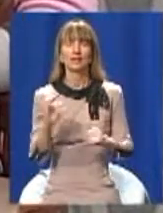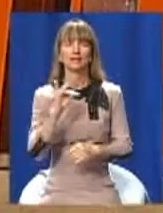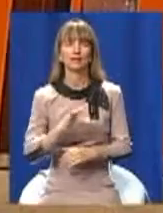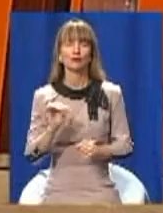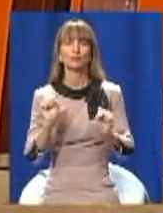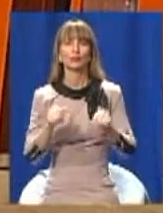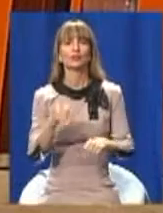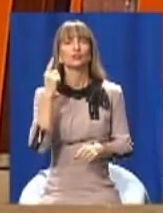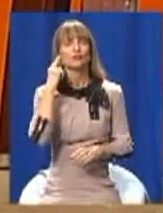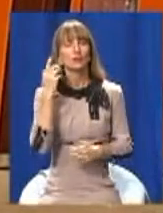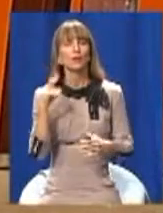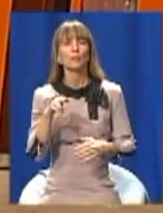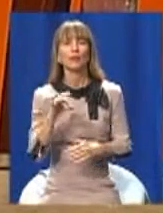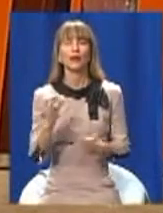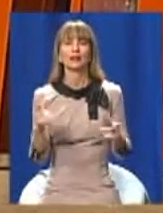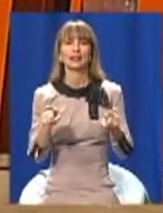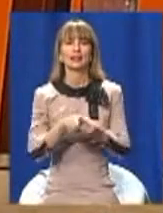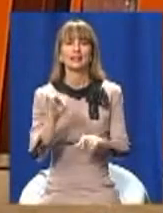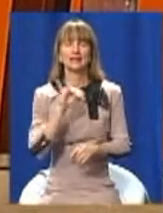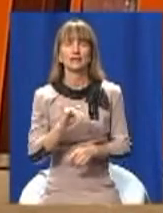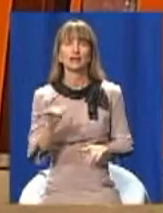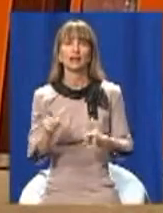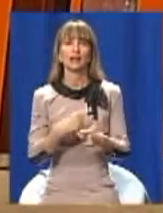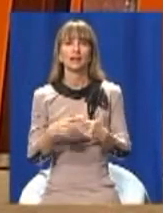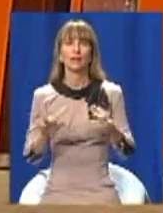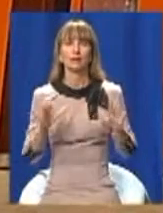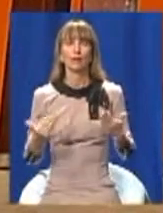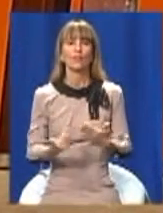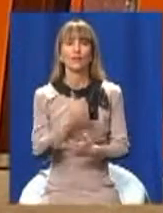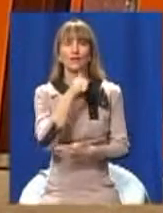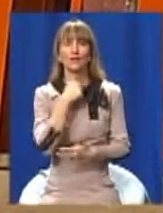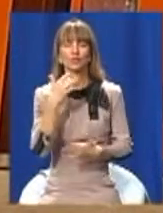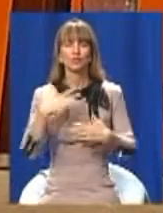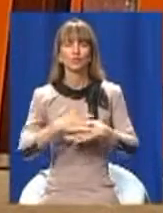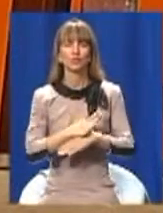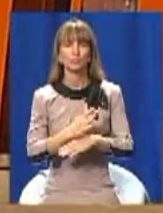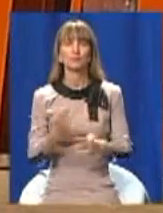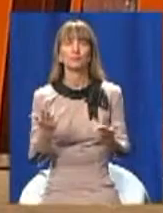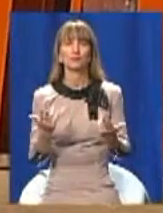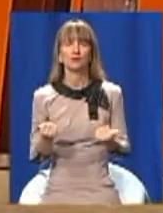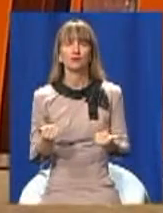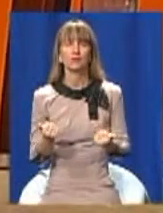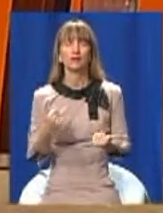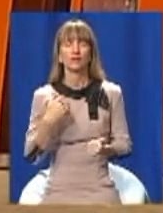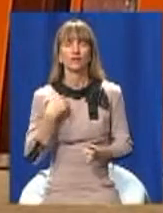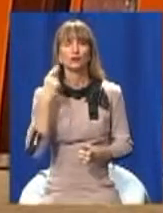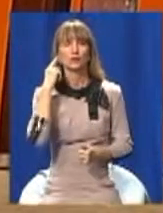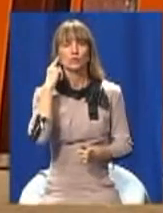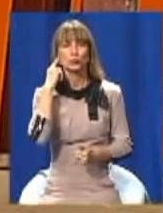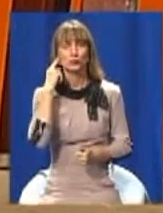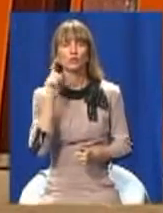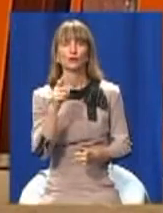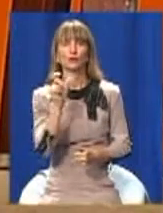історії. Можливо, ти чула про якісь такі історії або події саме в новорічну ніч? Так, я чула,